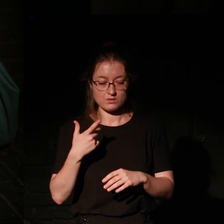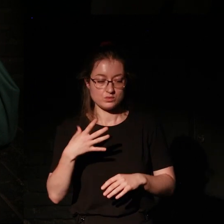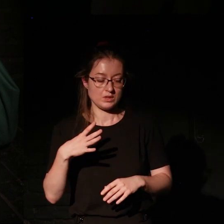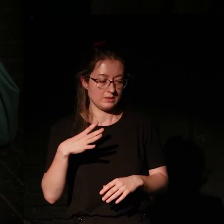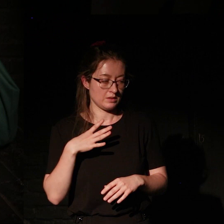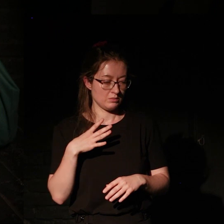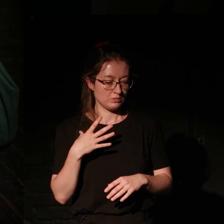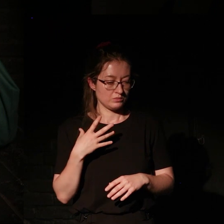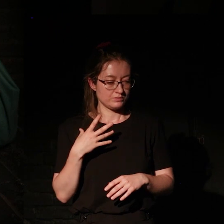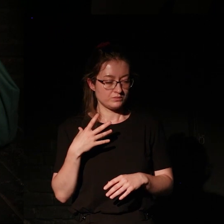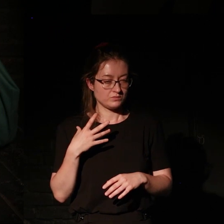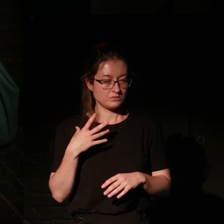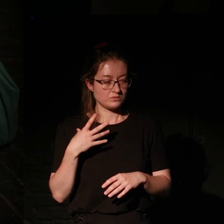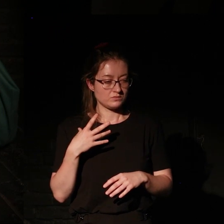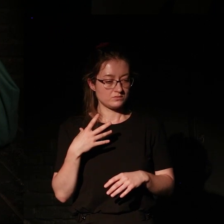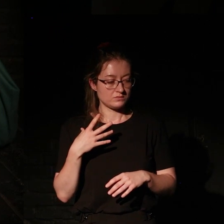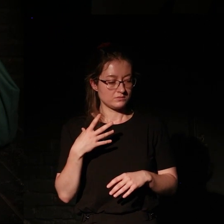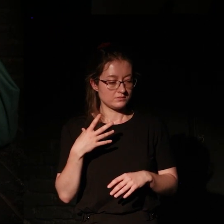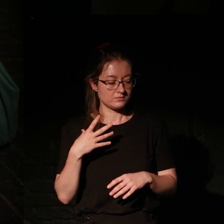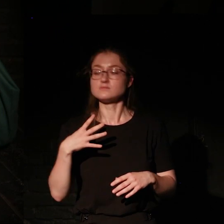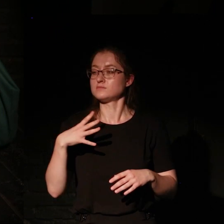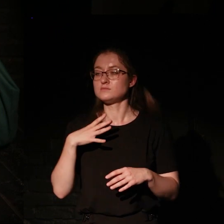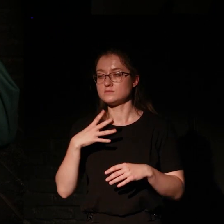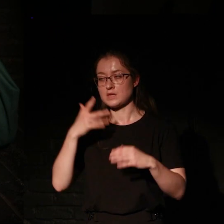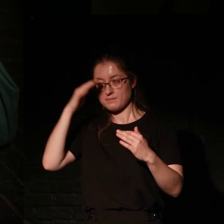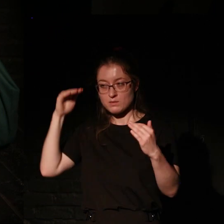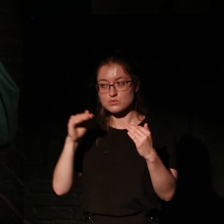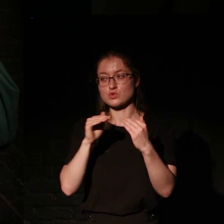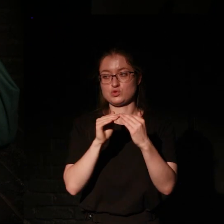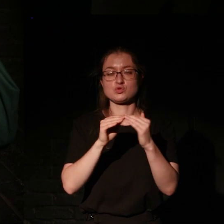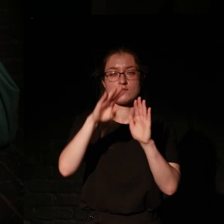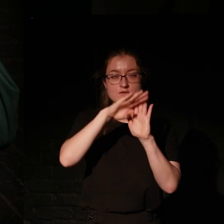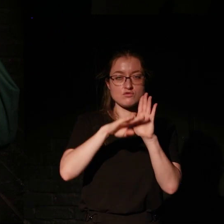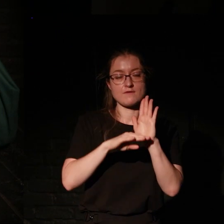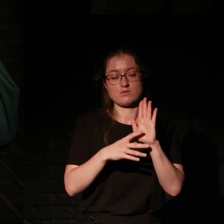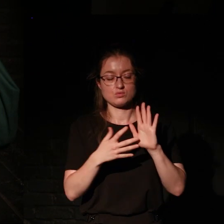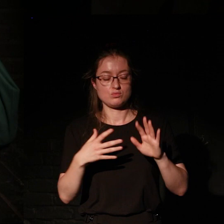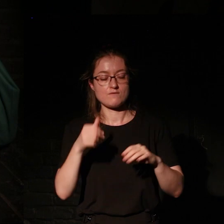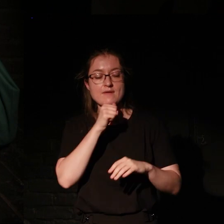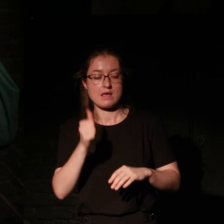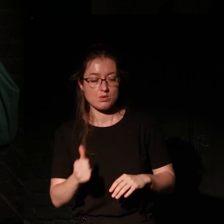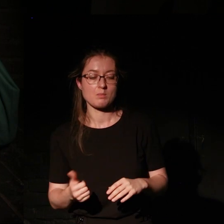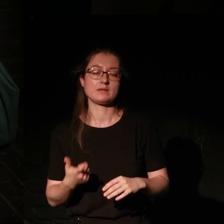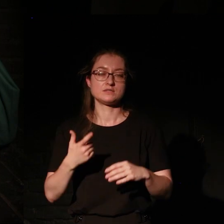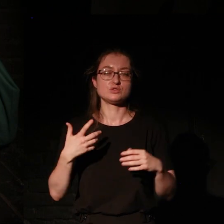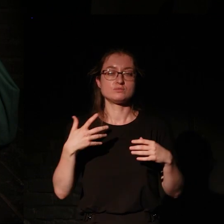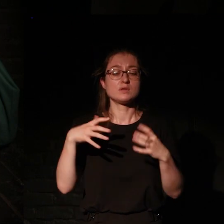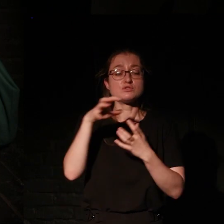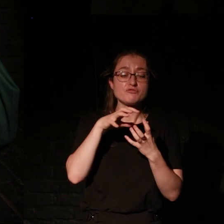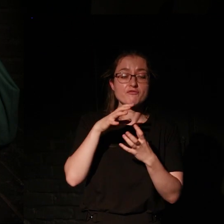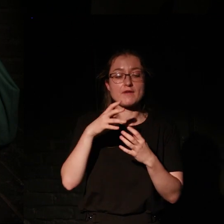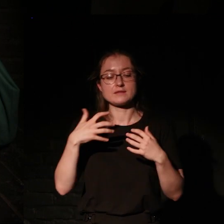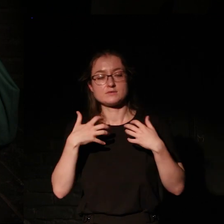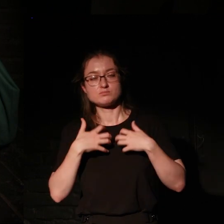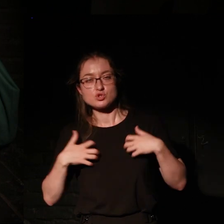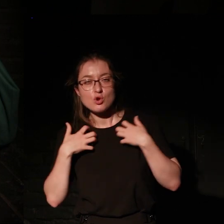do warunków europejskich, nazwijmy to, jakieś egzotyczne, jak tam się pojawiają